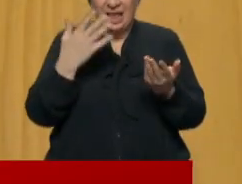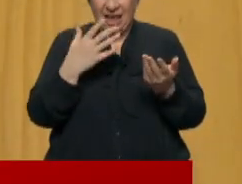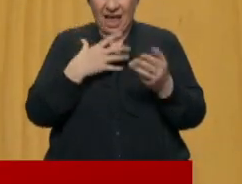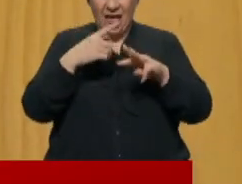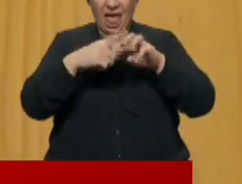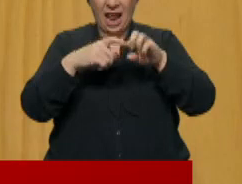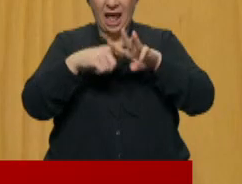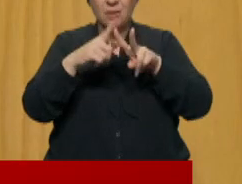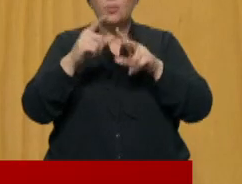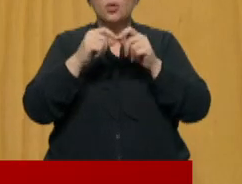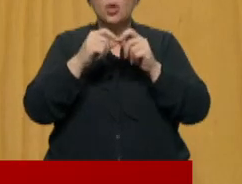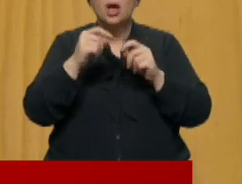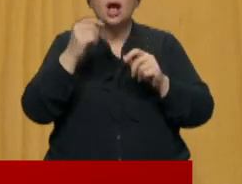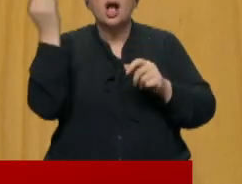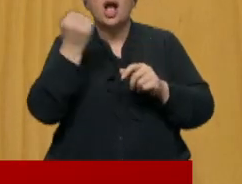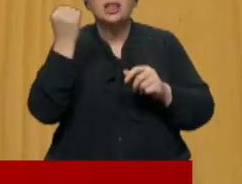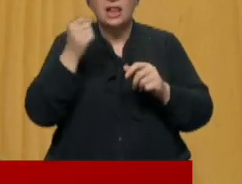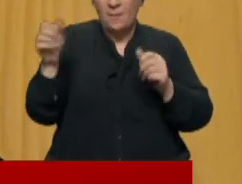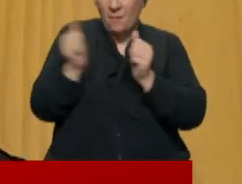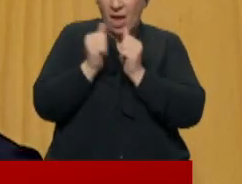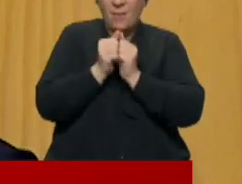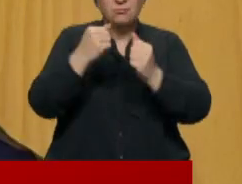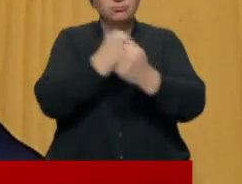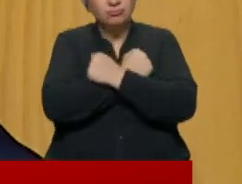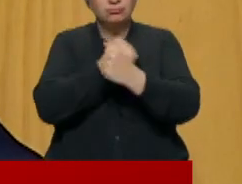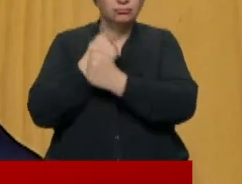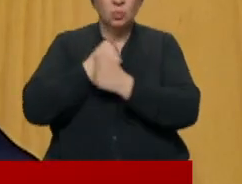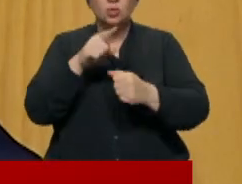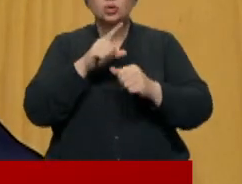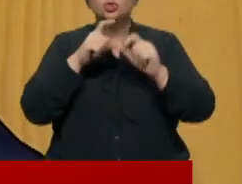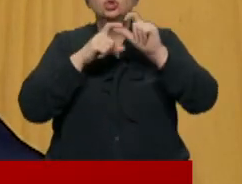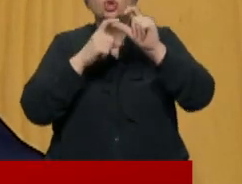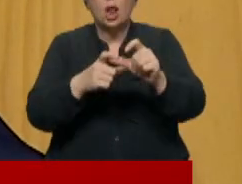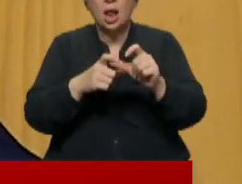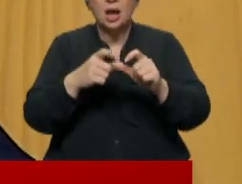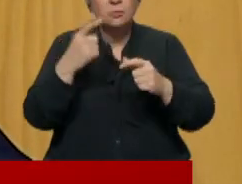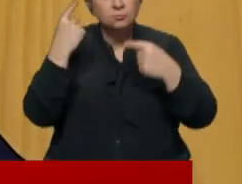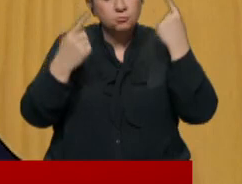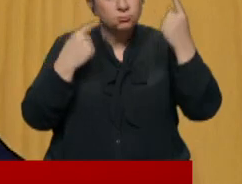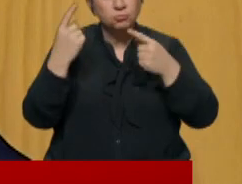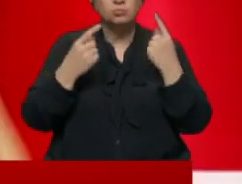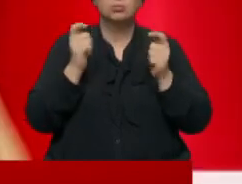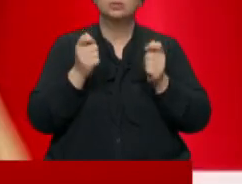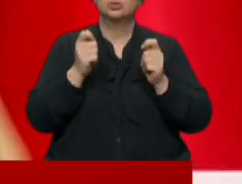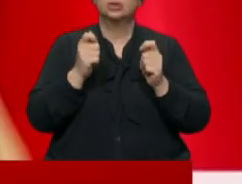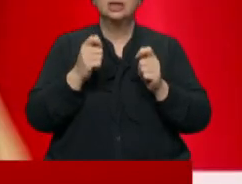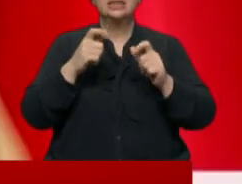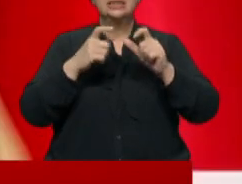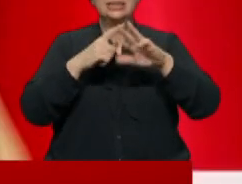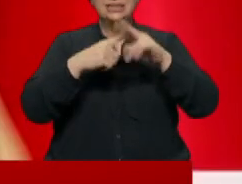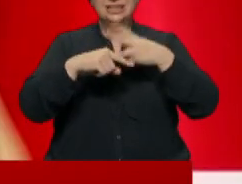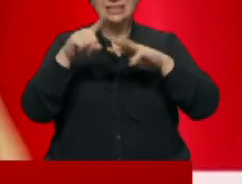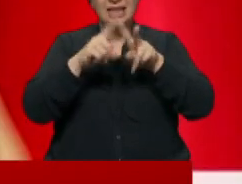Eren Bülbül'ün katilleriyle sarmaş dolaş olanların bu soruların üstünde kafa yormaları elzemdir. Sezen Aksu